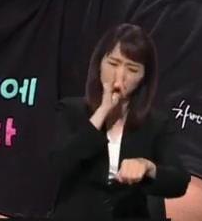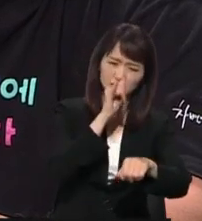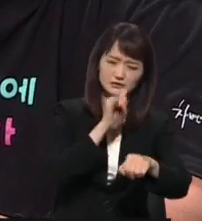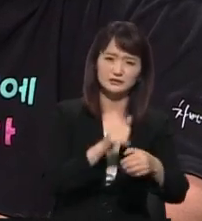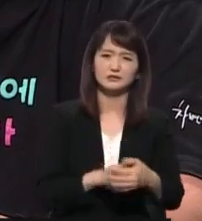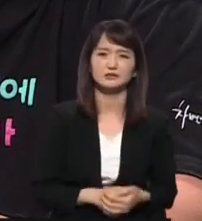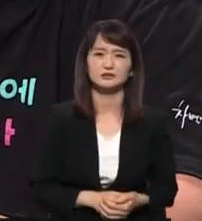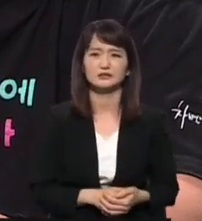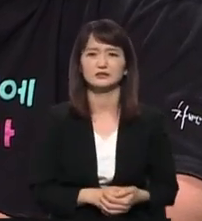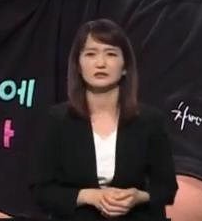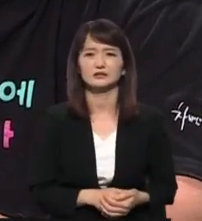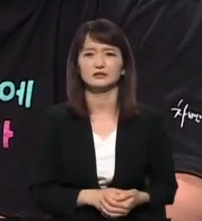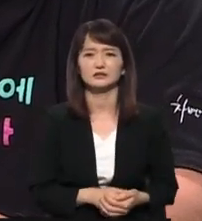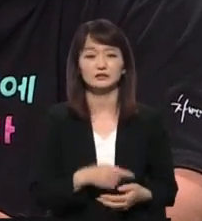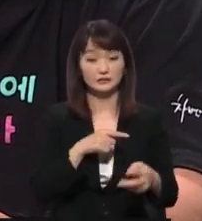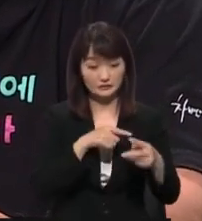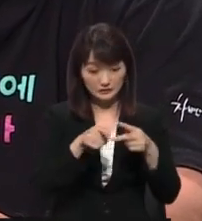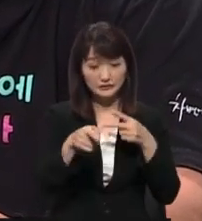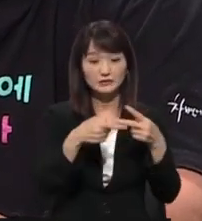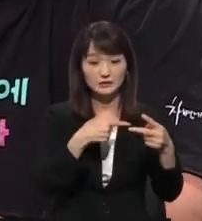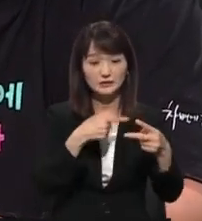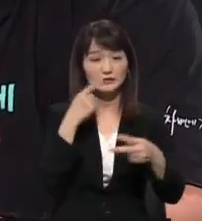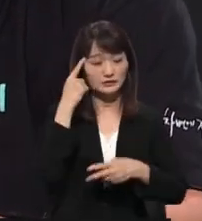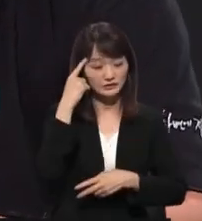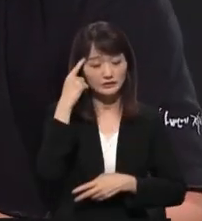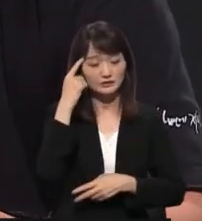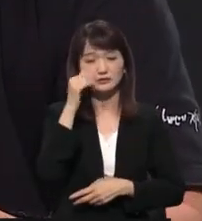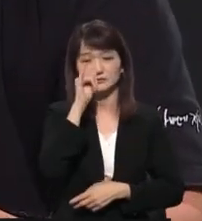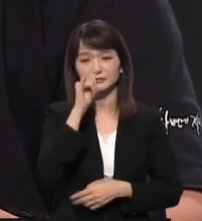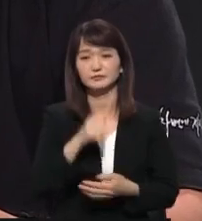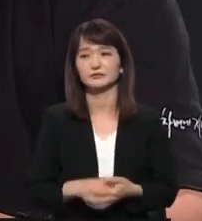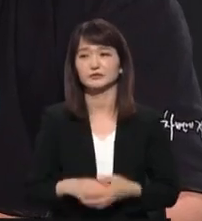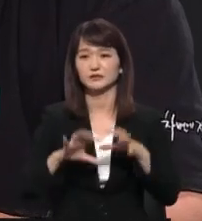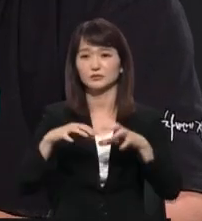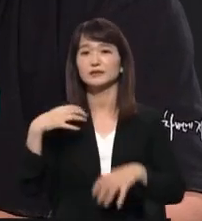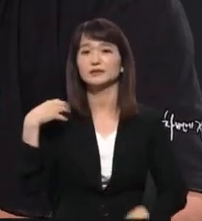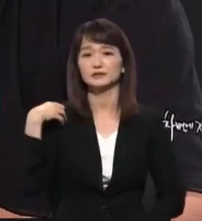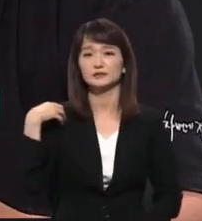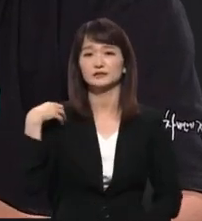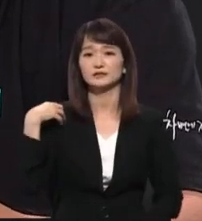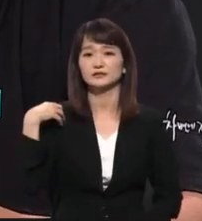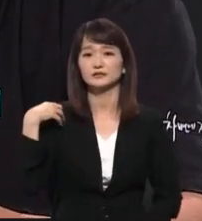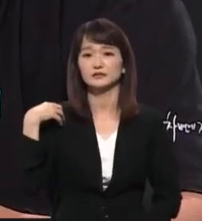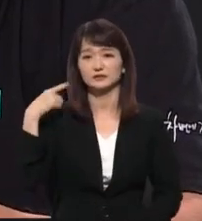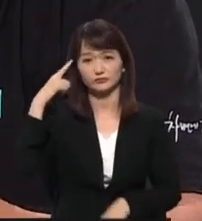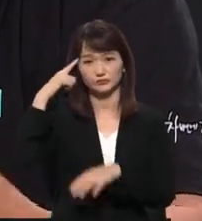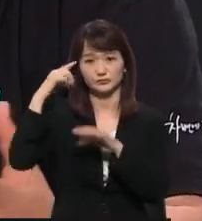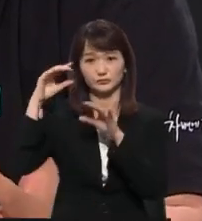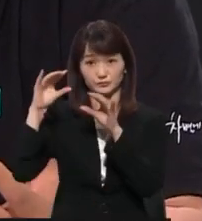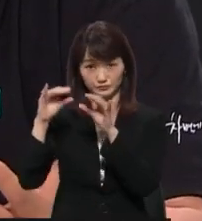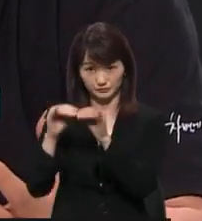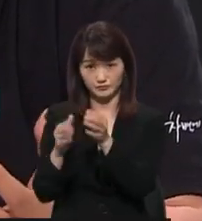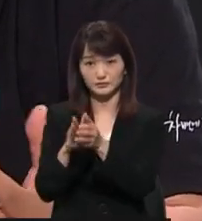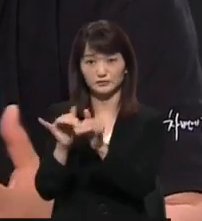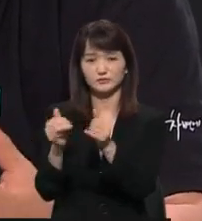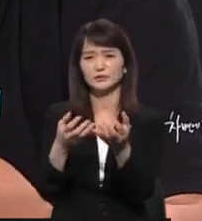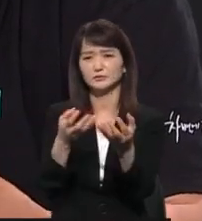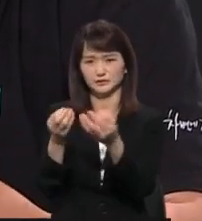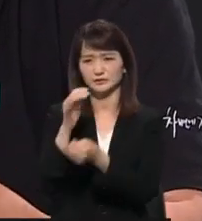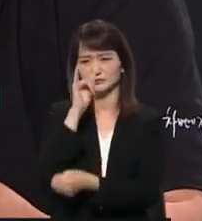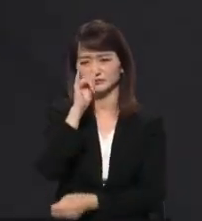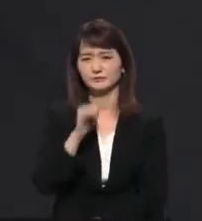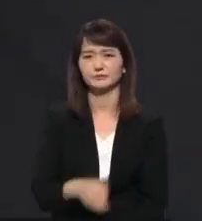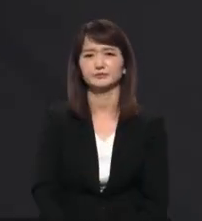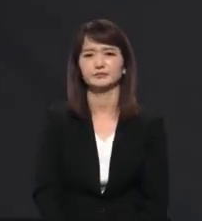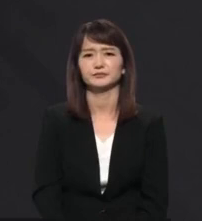있는 부분이 있지만 이해한다는 의견이 많아졌다는 거죠 어떤 국가의 책임이다라는 공감을 해주신 시민분들이 많이 있고요